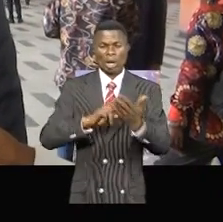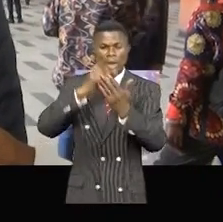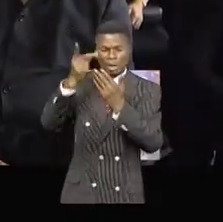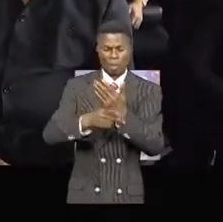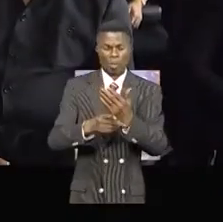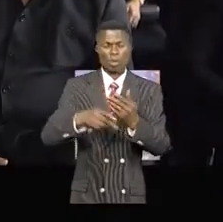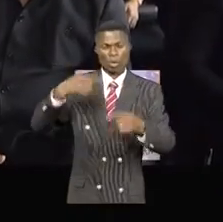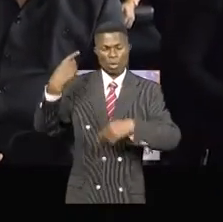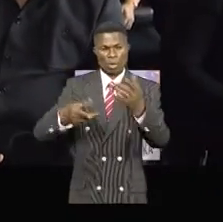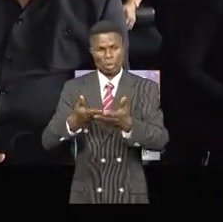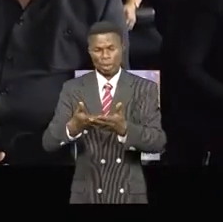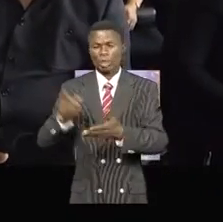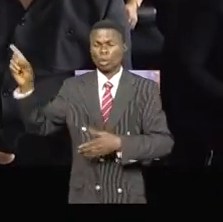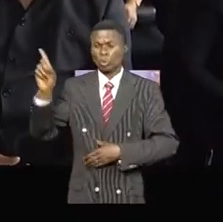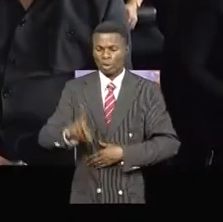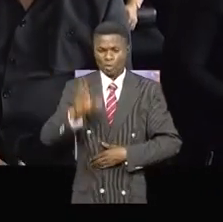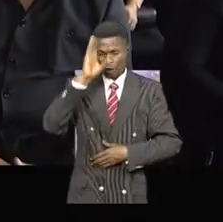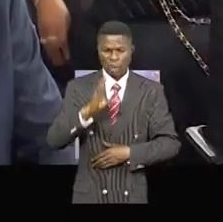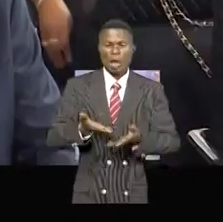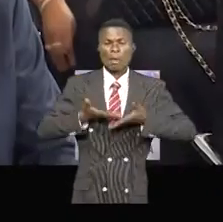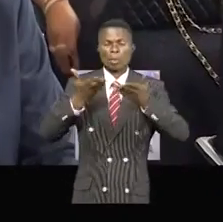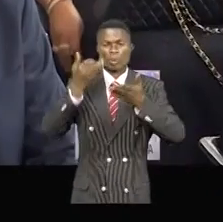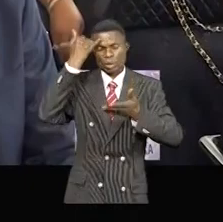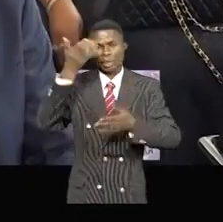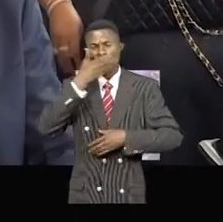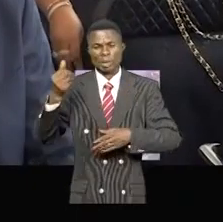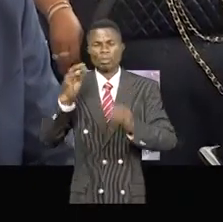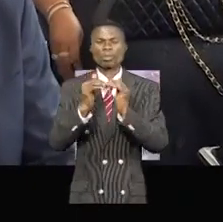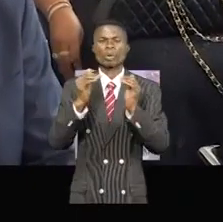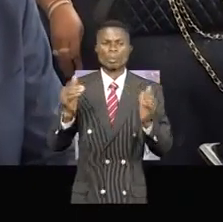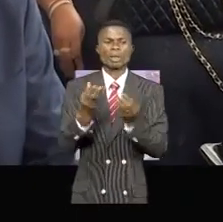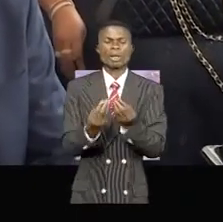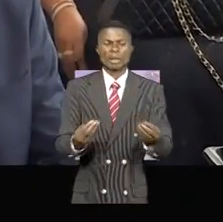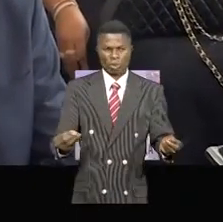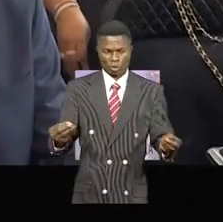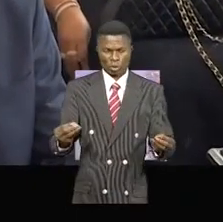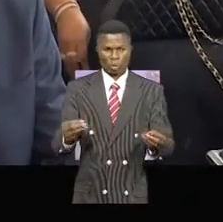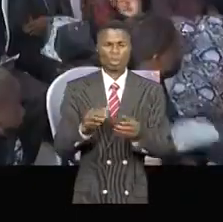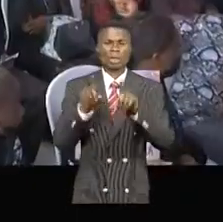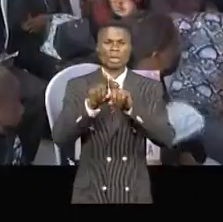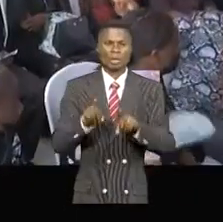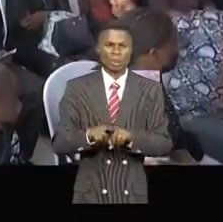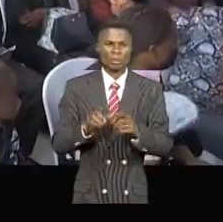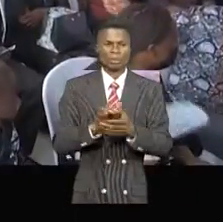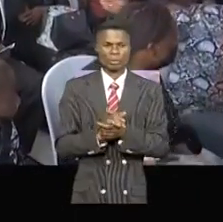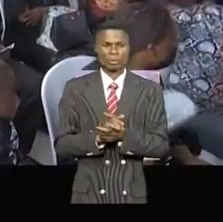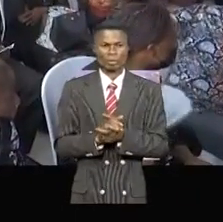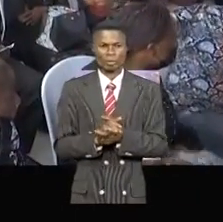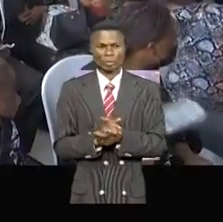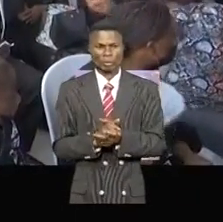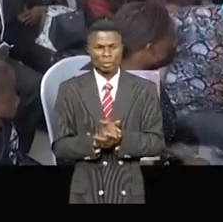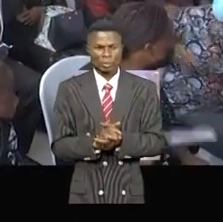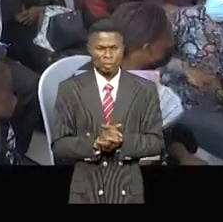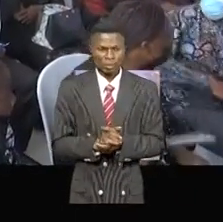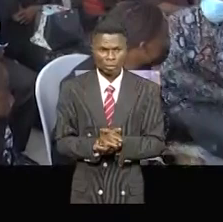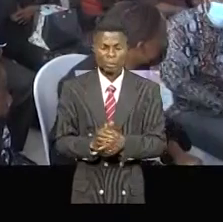départageait. Quand Lokondo prenait la parole, l'hémicycle restait calme. C'est un bon monsieur.